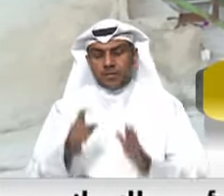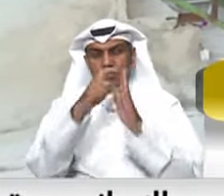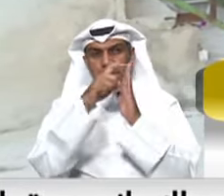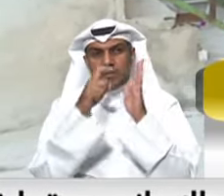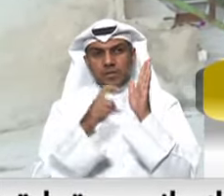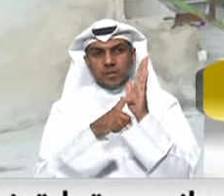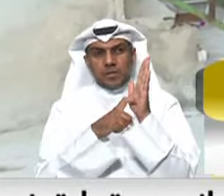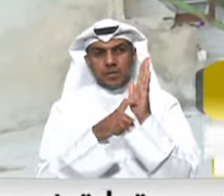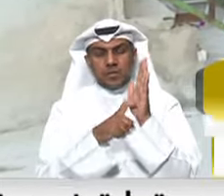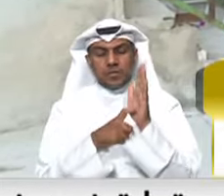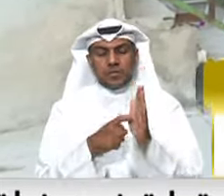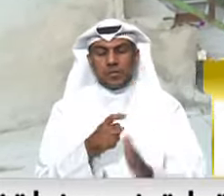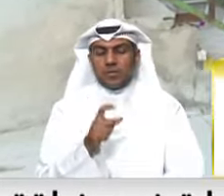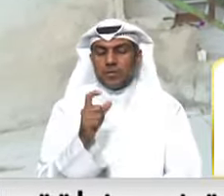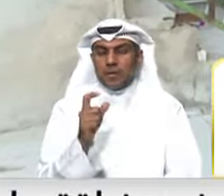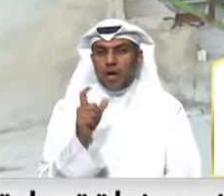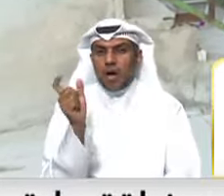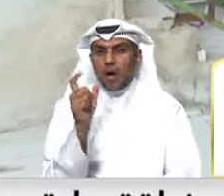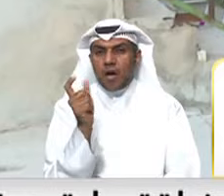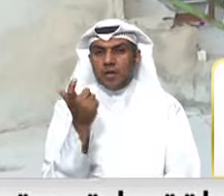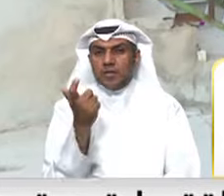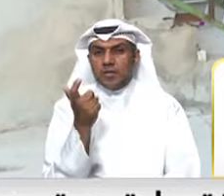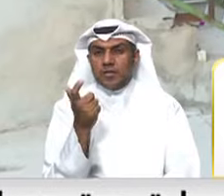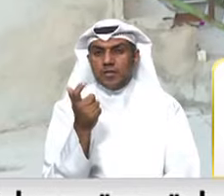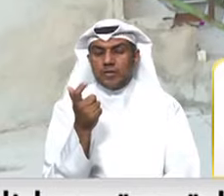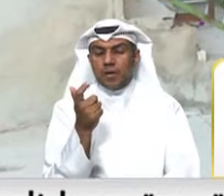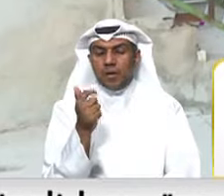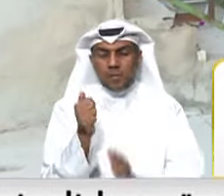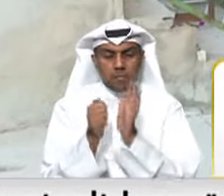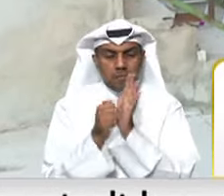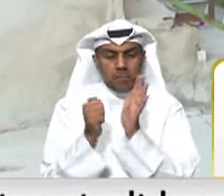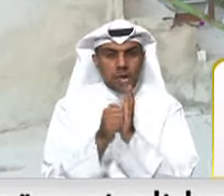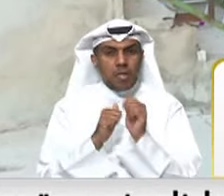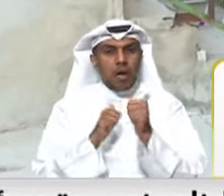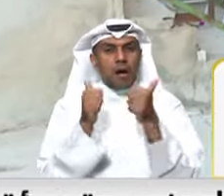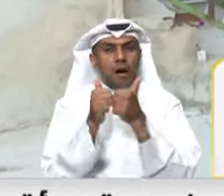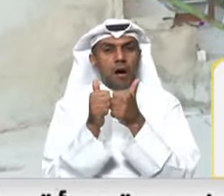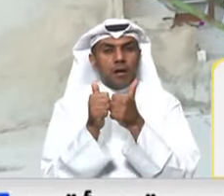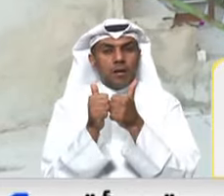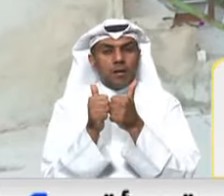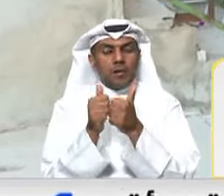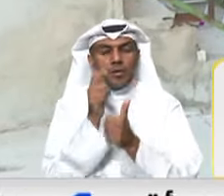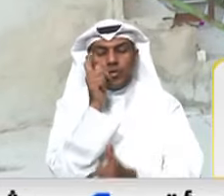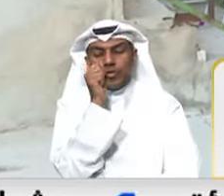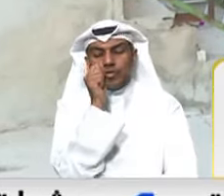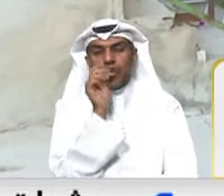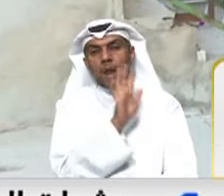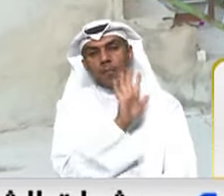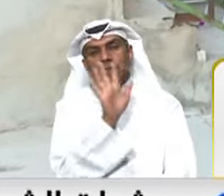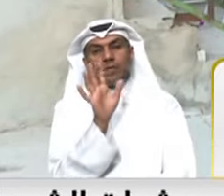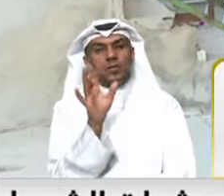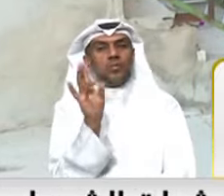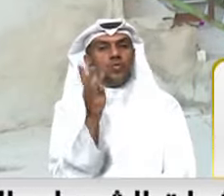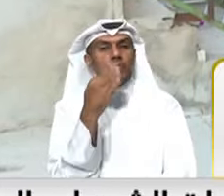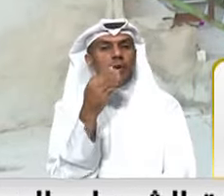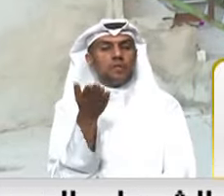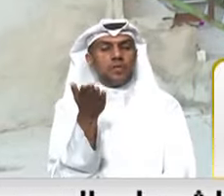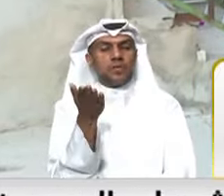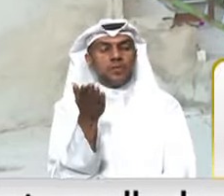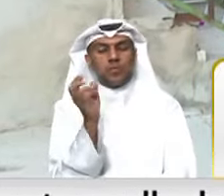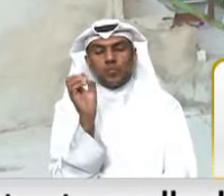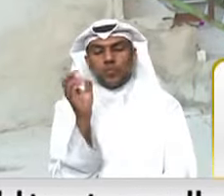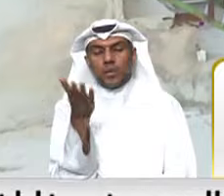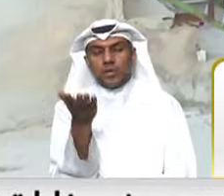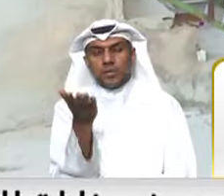للقانون سكن عزاب في مناطق سكن الخاص فلذلك احنا اتخذنا يعني كل الاجراءات القانونيه